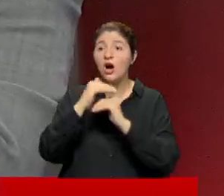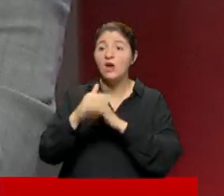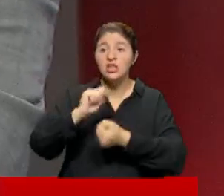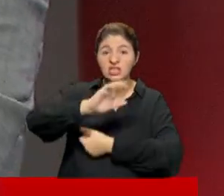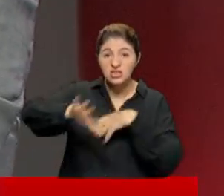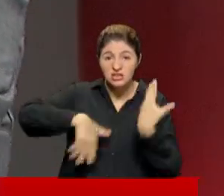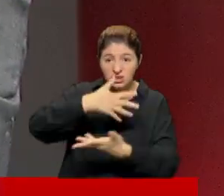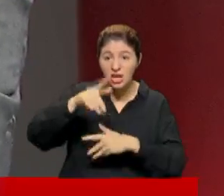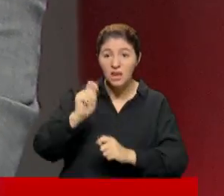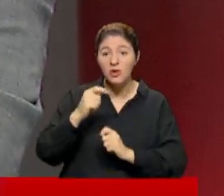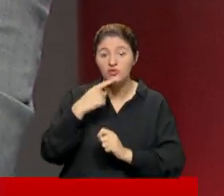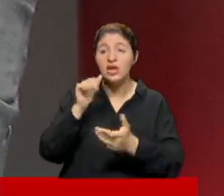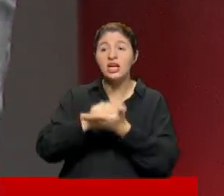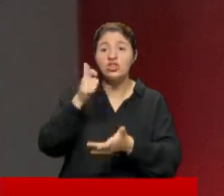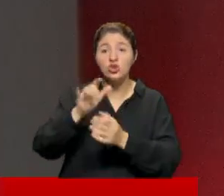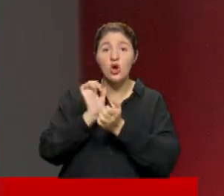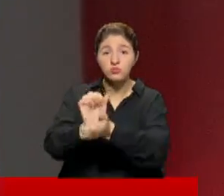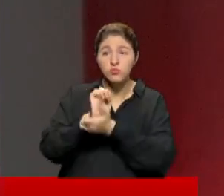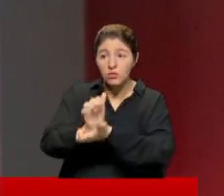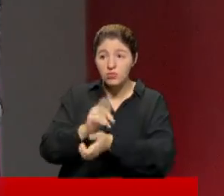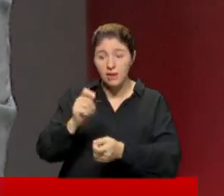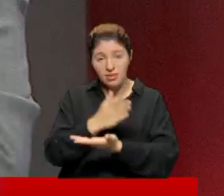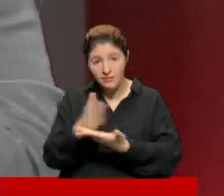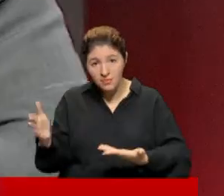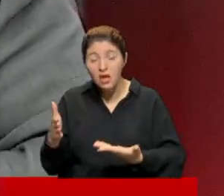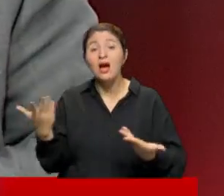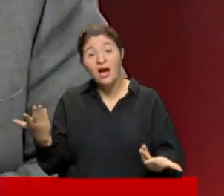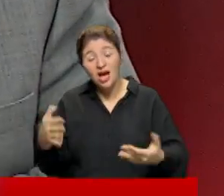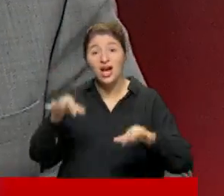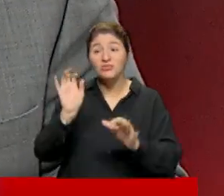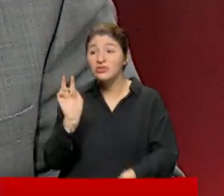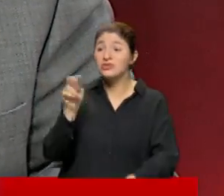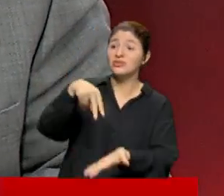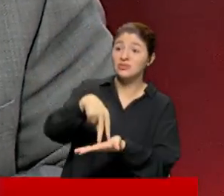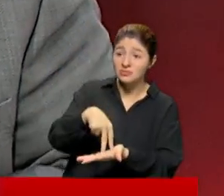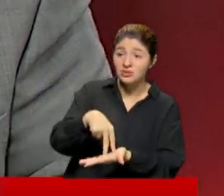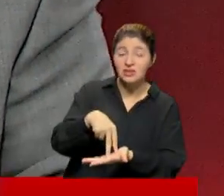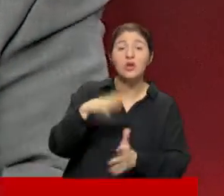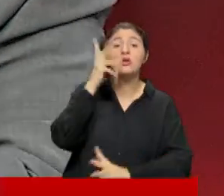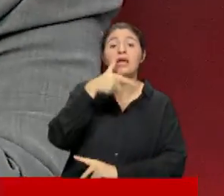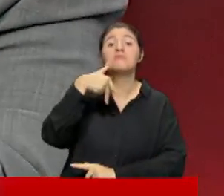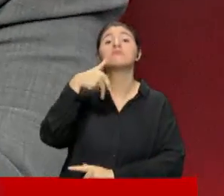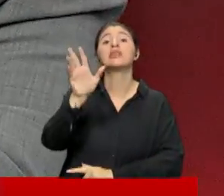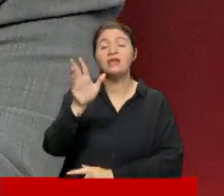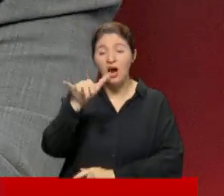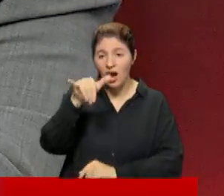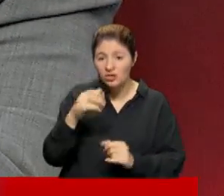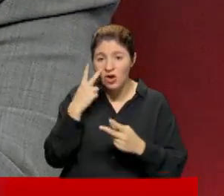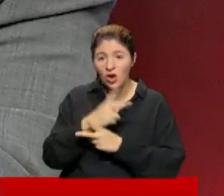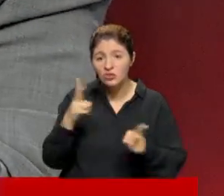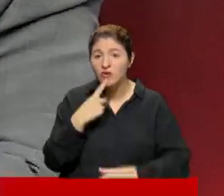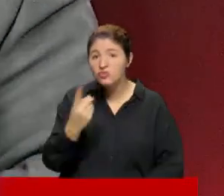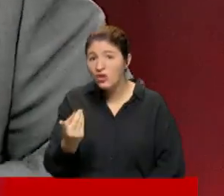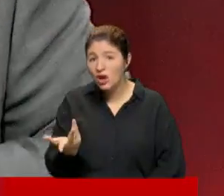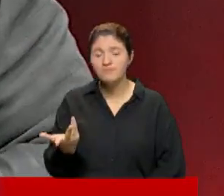kargaşaya sürüklüyor diyerek gazetecileri tut yamaya devam edecekler şimdi çıkmışlar utanmadan hak ve özgürlük